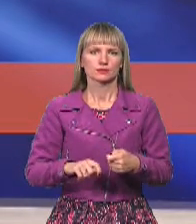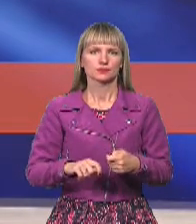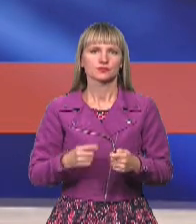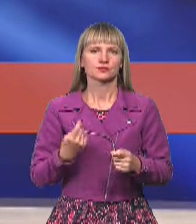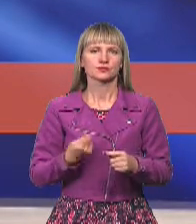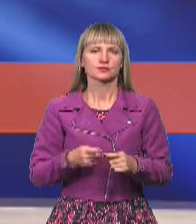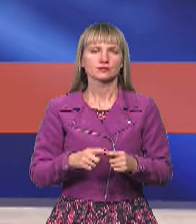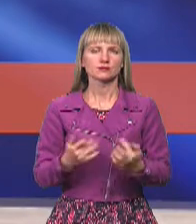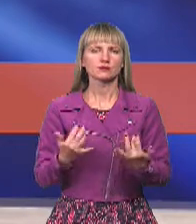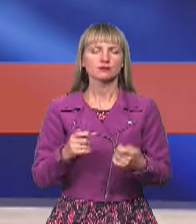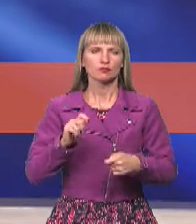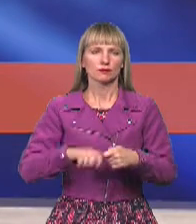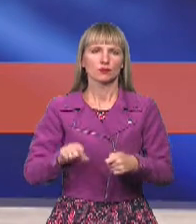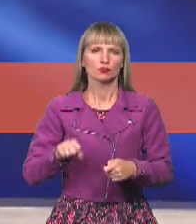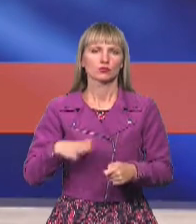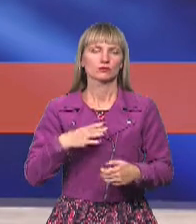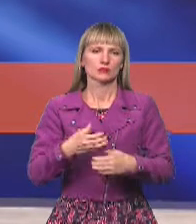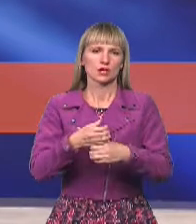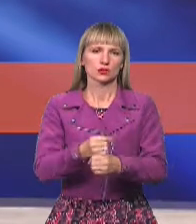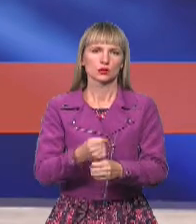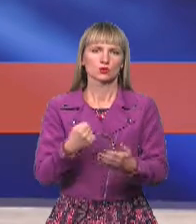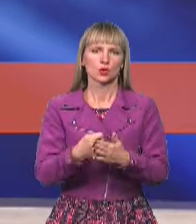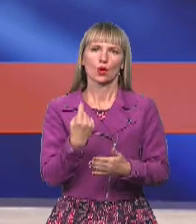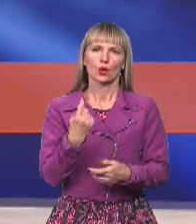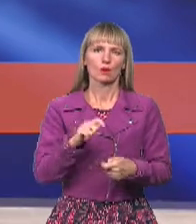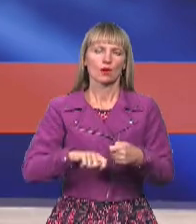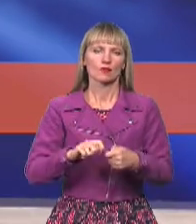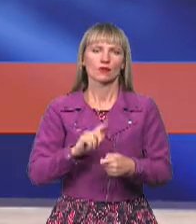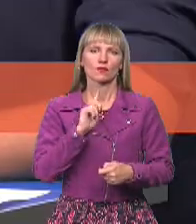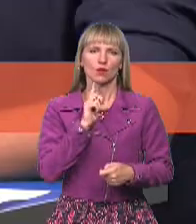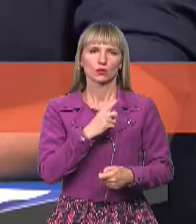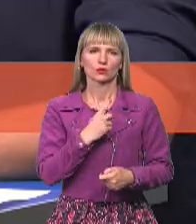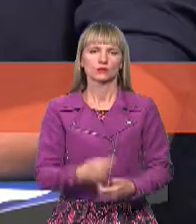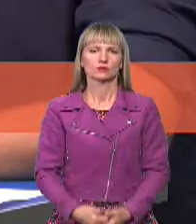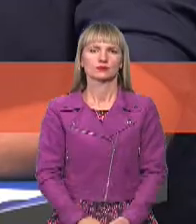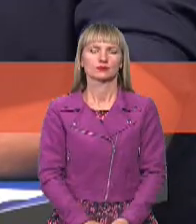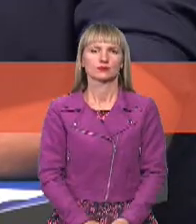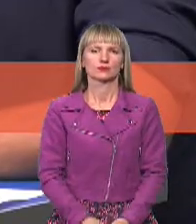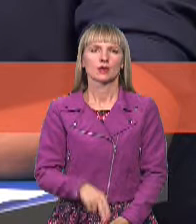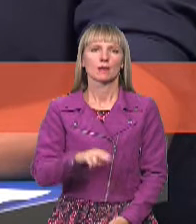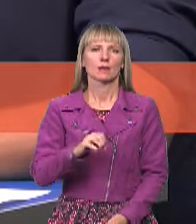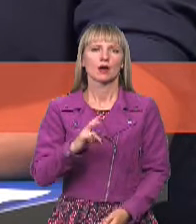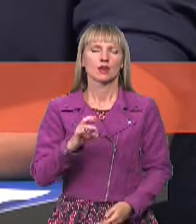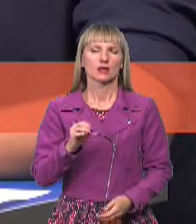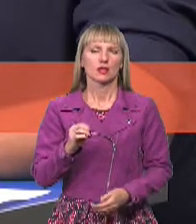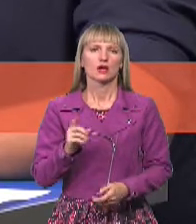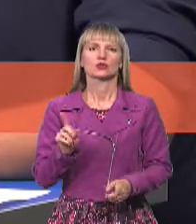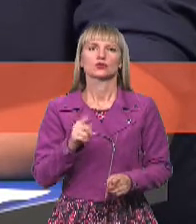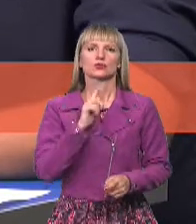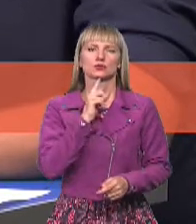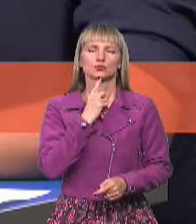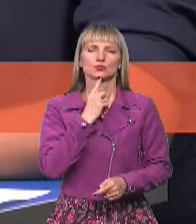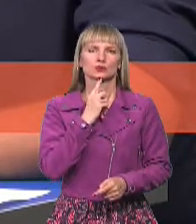это количество проверок может уменьшиться до одной проверки в год. Пан Олексій, щодо